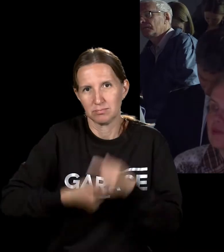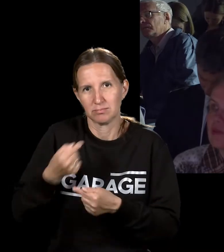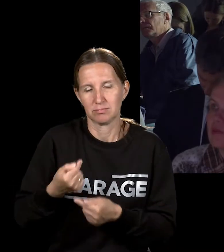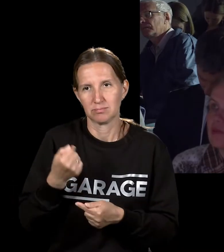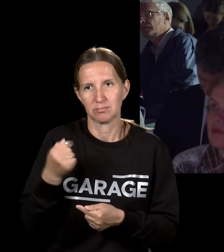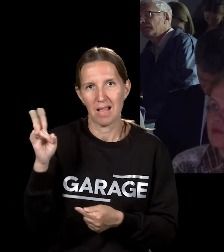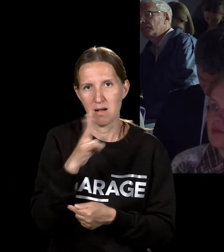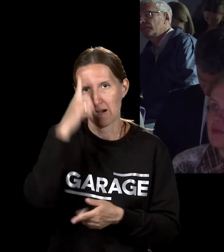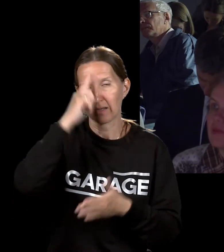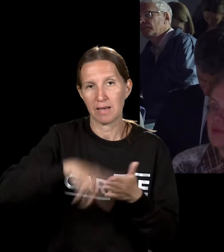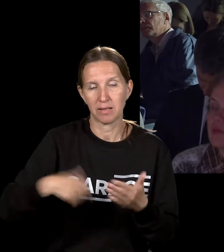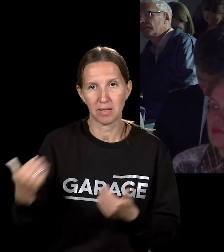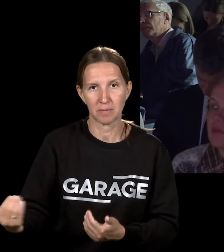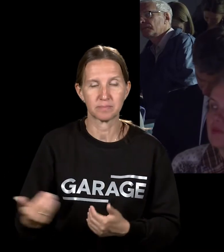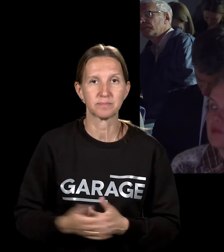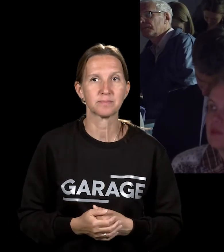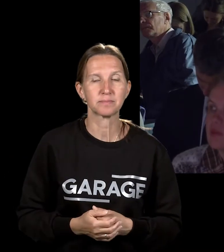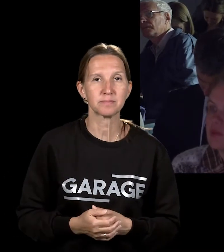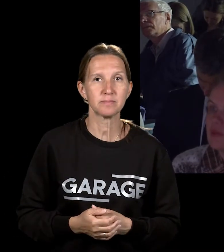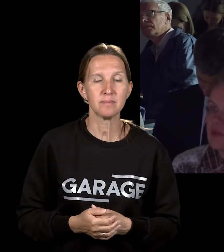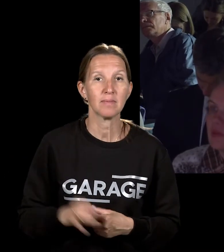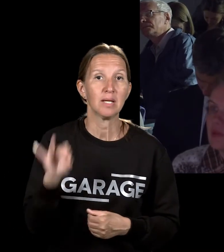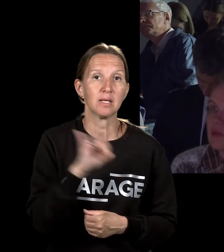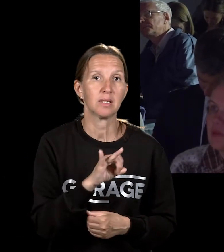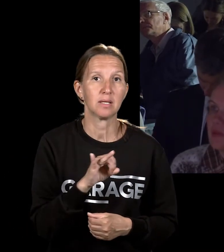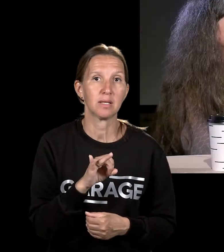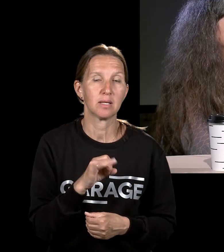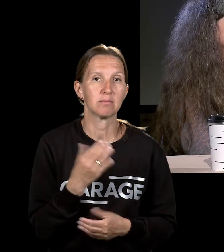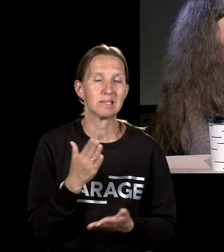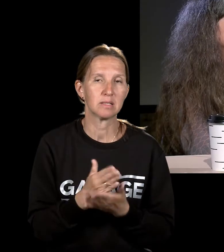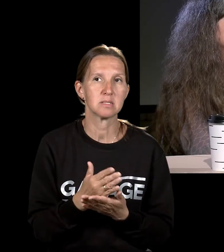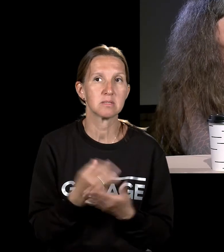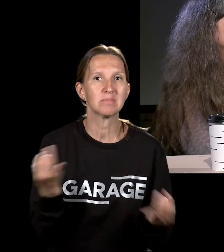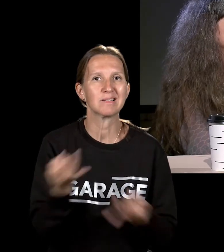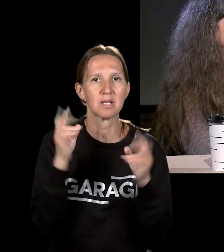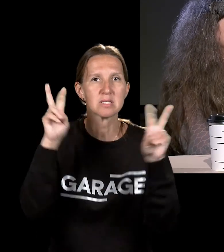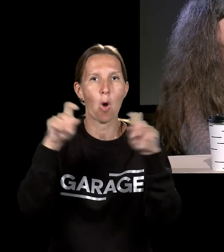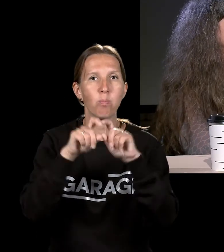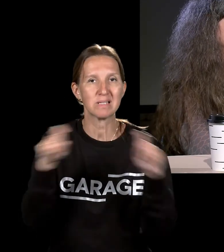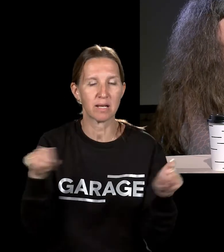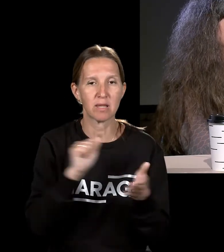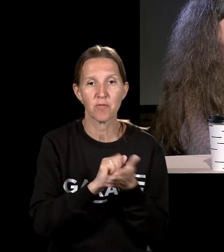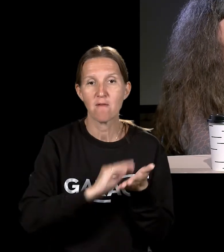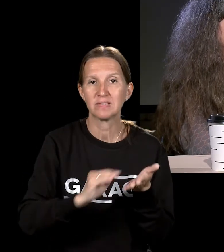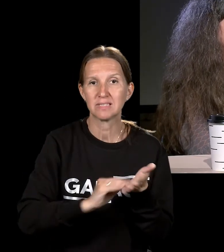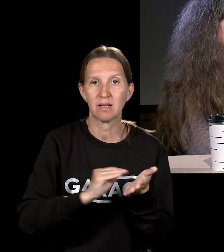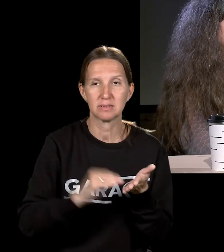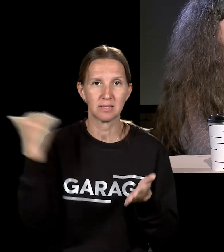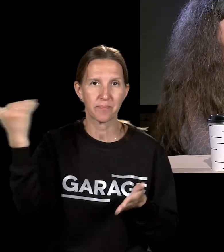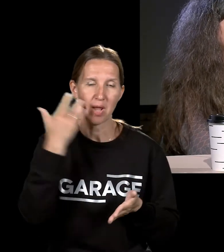которые он себя причисляет, с замечательным определением, которое мне попалось. Это как раз статья из